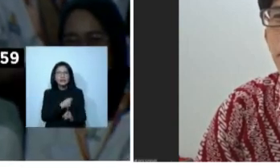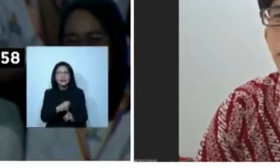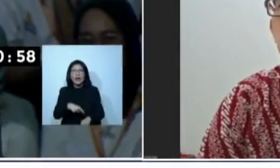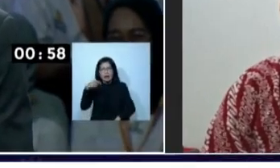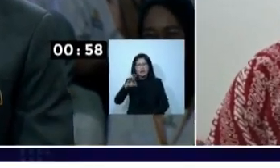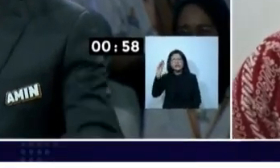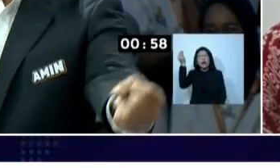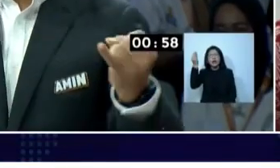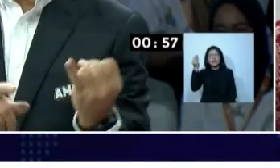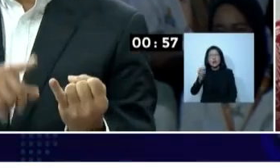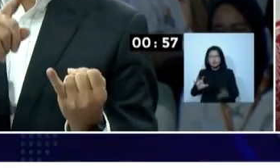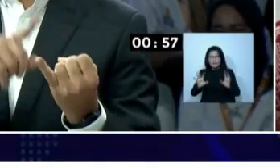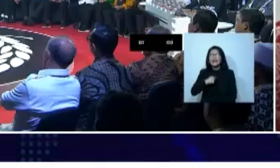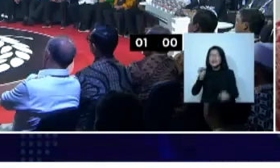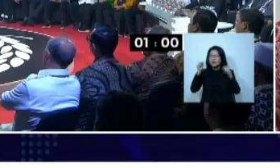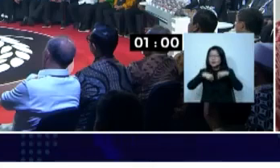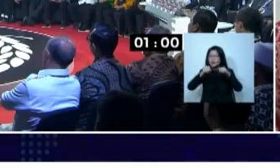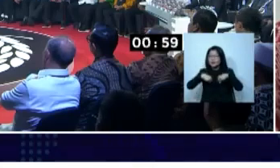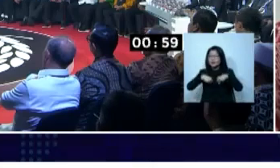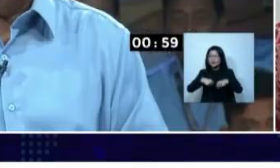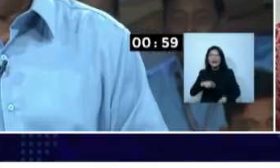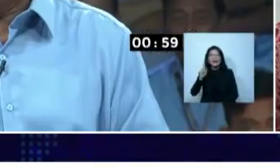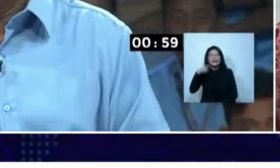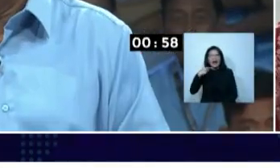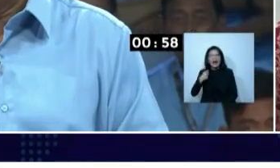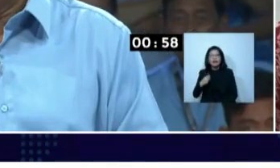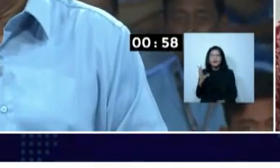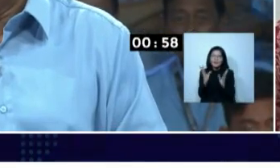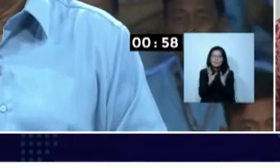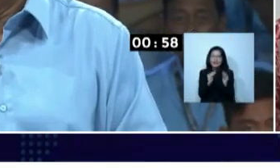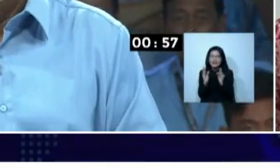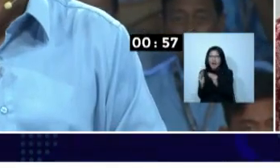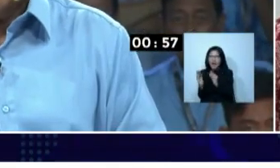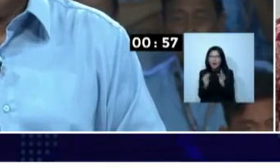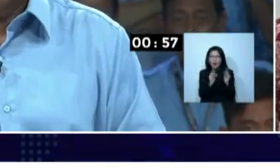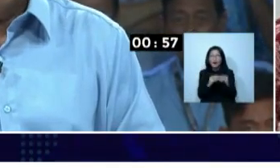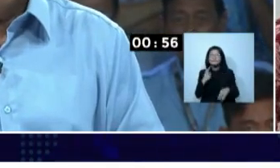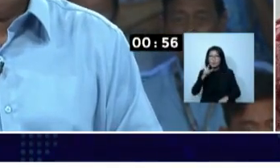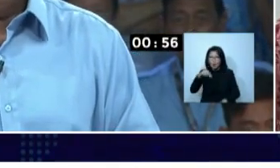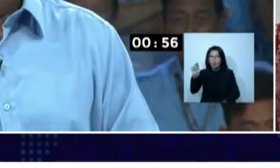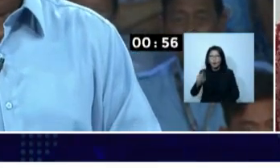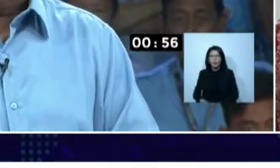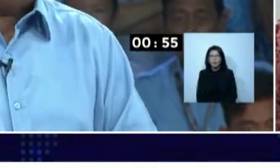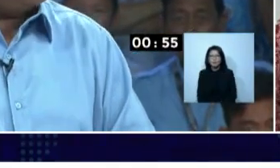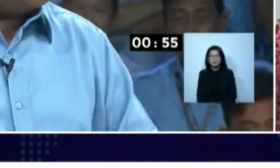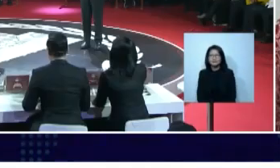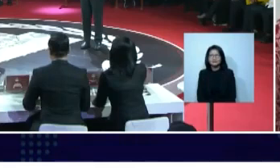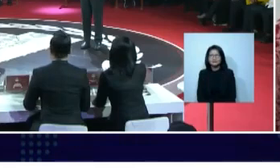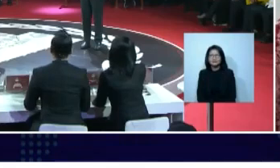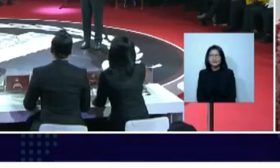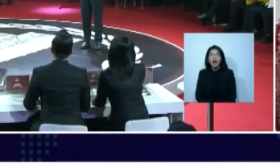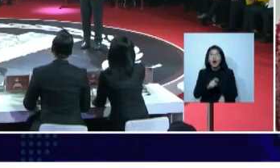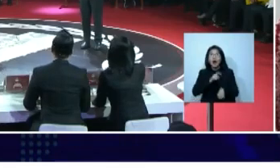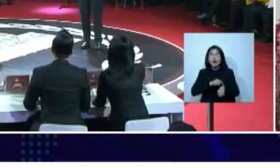Oke, menurut Kang Ujang, dengan gaya masing-masing ketiga capres ini melontarkan sindiran, kemudian juga menyampaikan visi